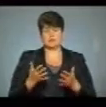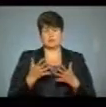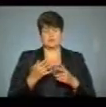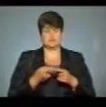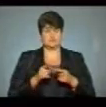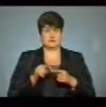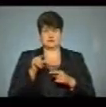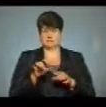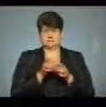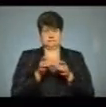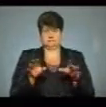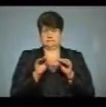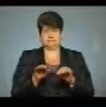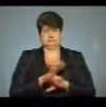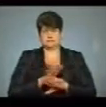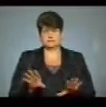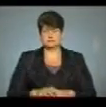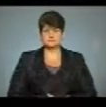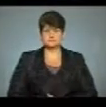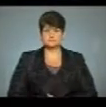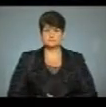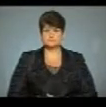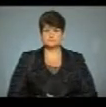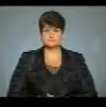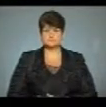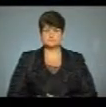були заміновані. Детальніше у сюжеті.